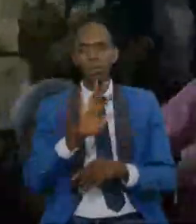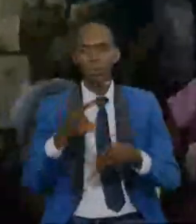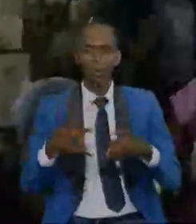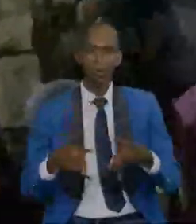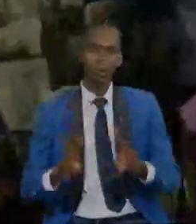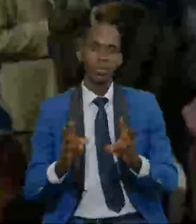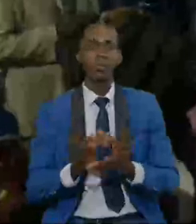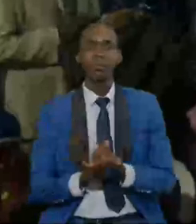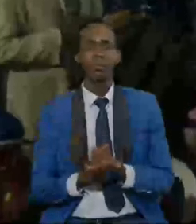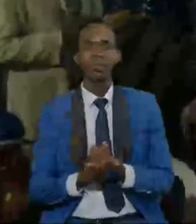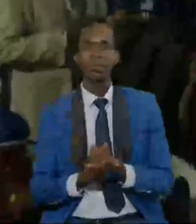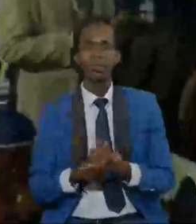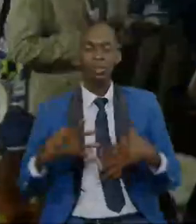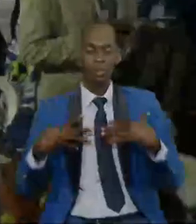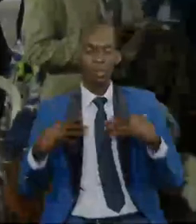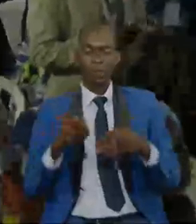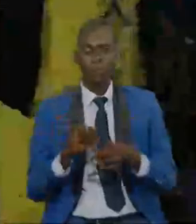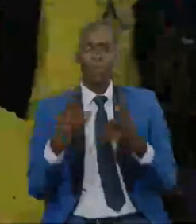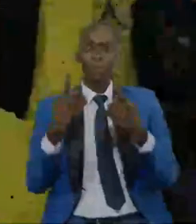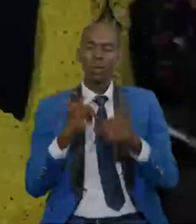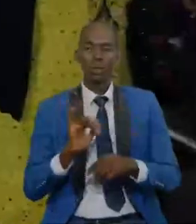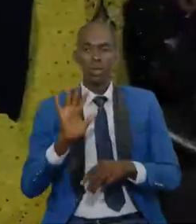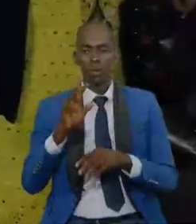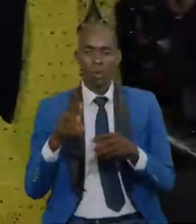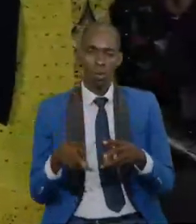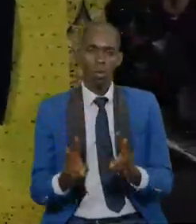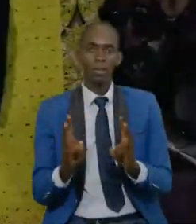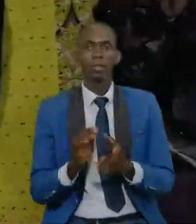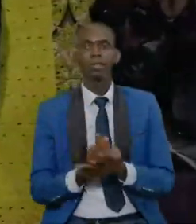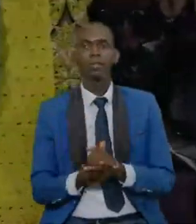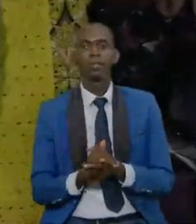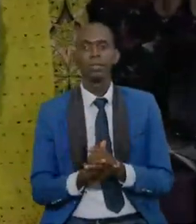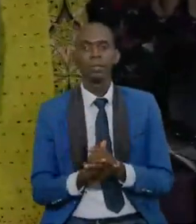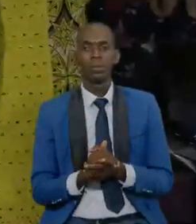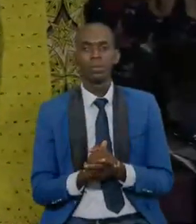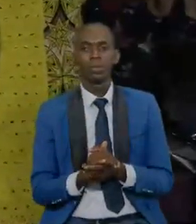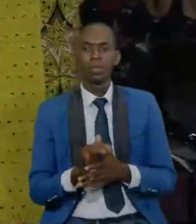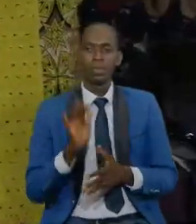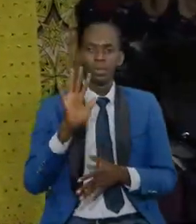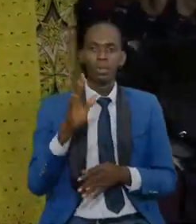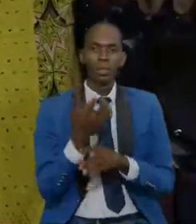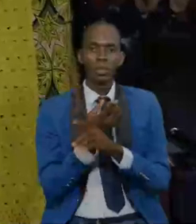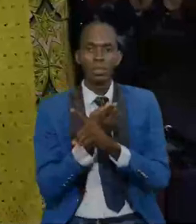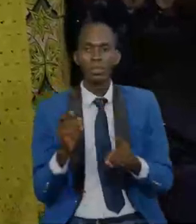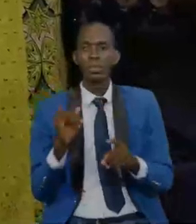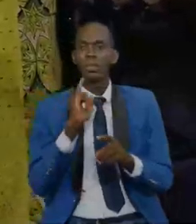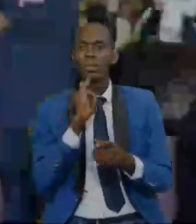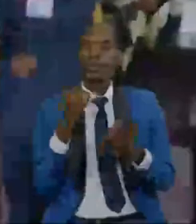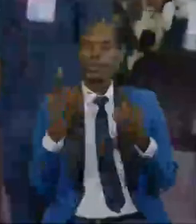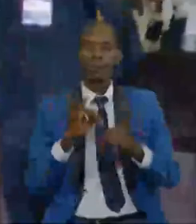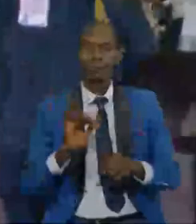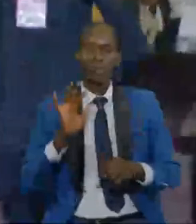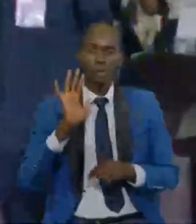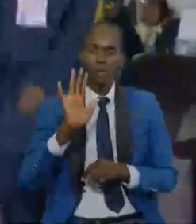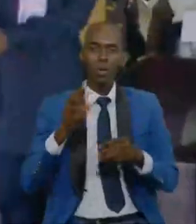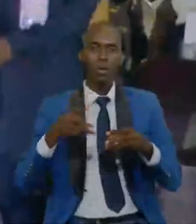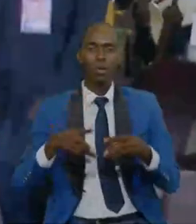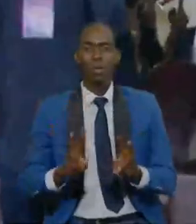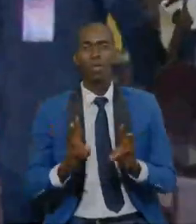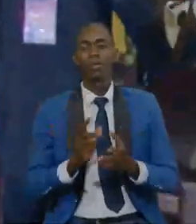miracle maintenant. Healing coming your way. Vous aurez la guérison maintenant. Your deliverance is coming your way. Vous aurez